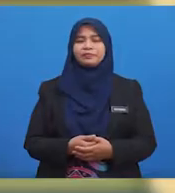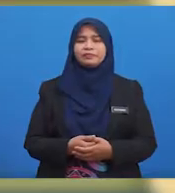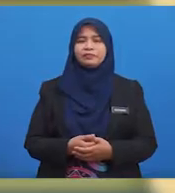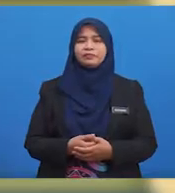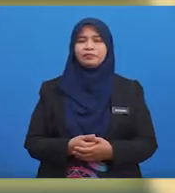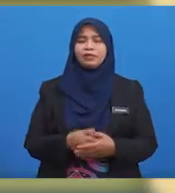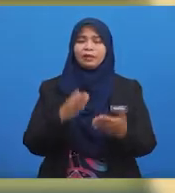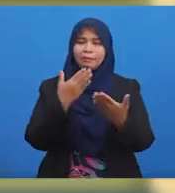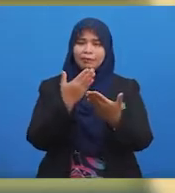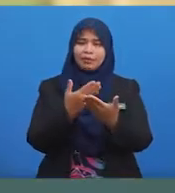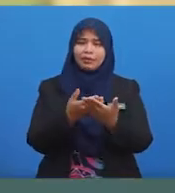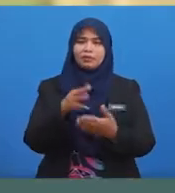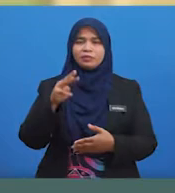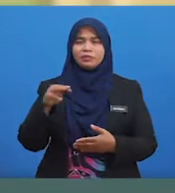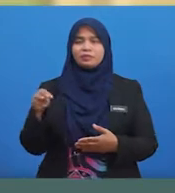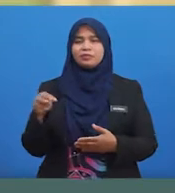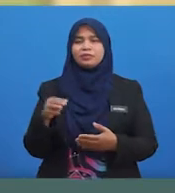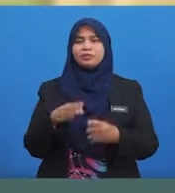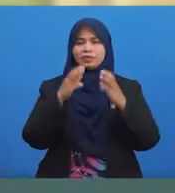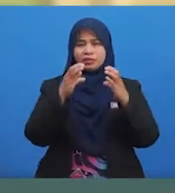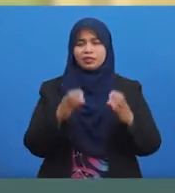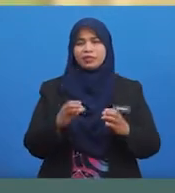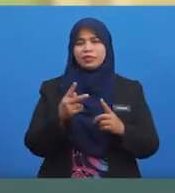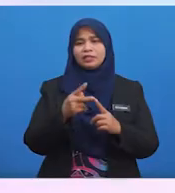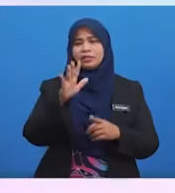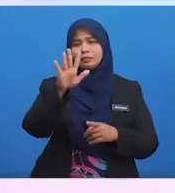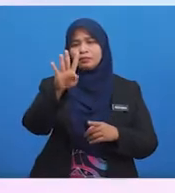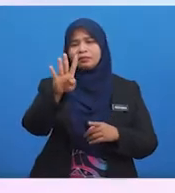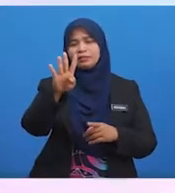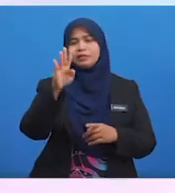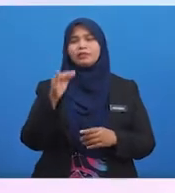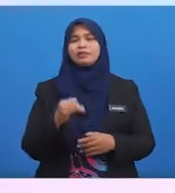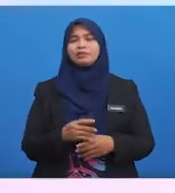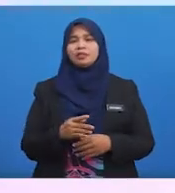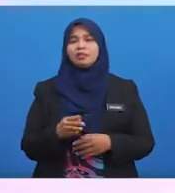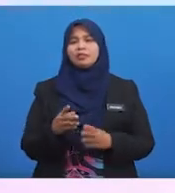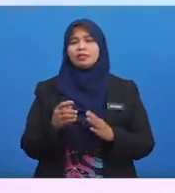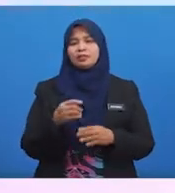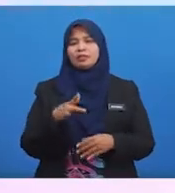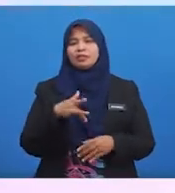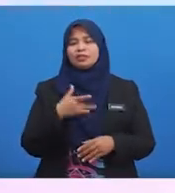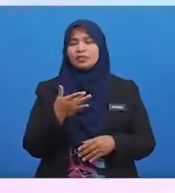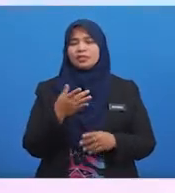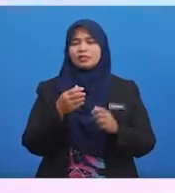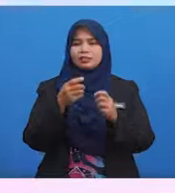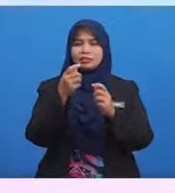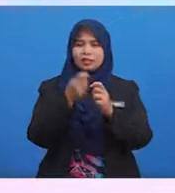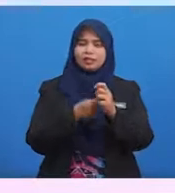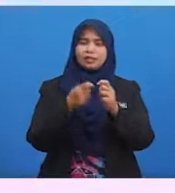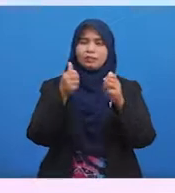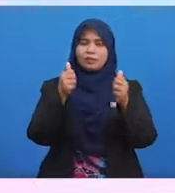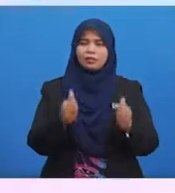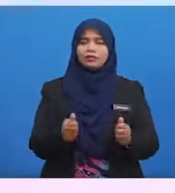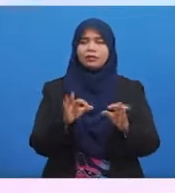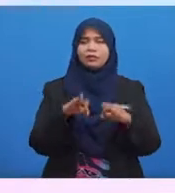by murid-murid cara keempat gila peka terhadap perasaan setiap